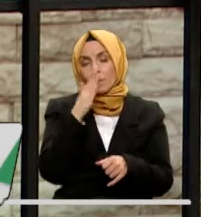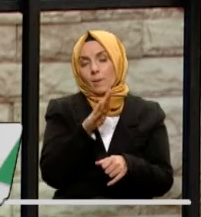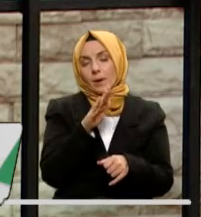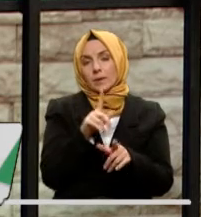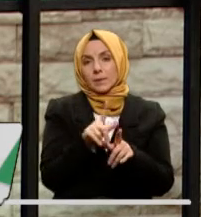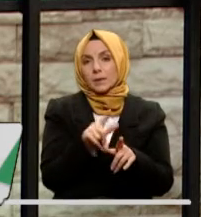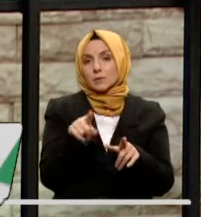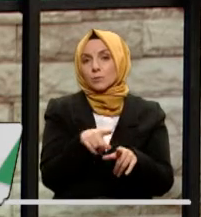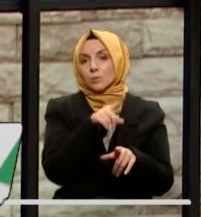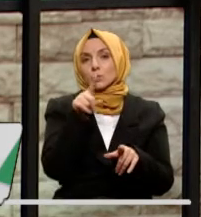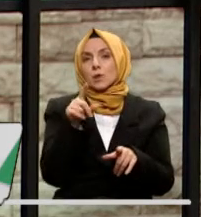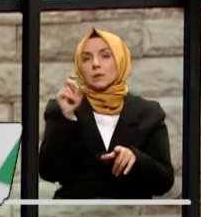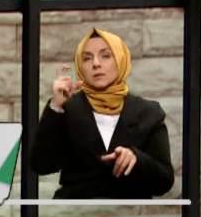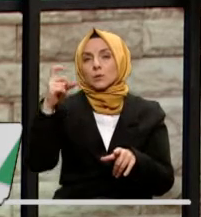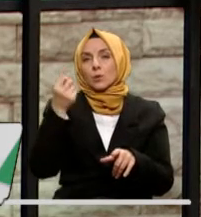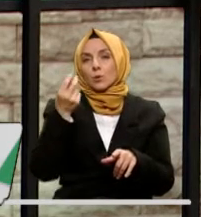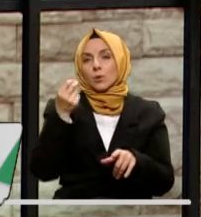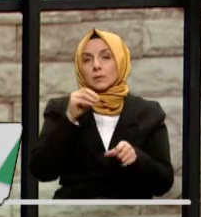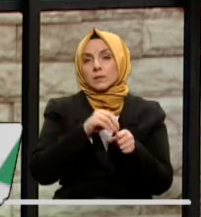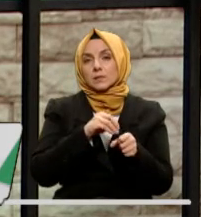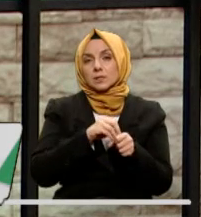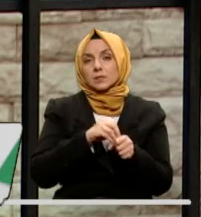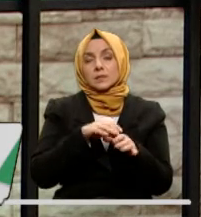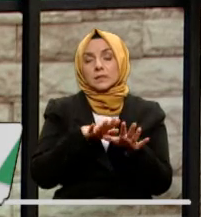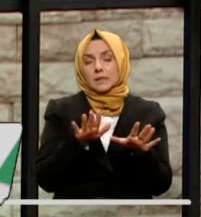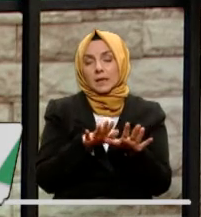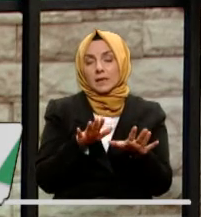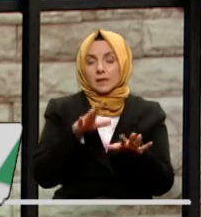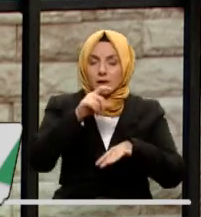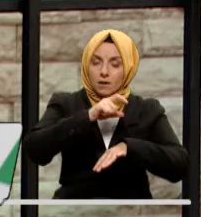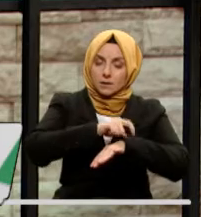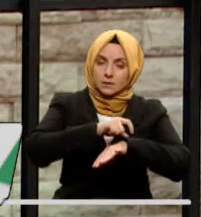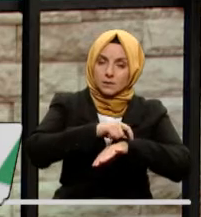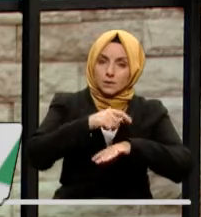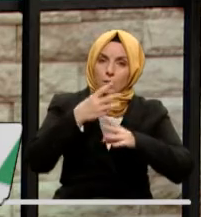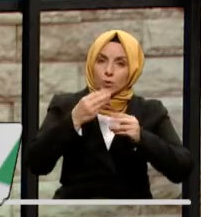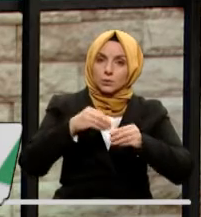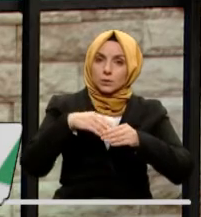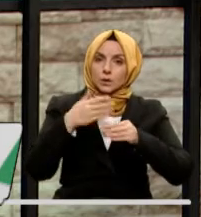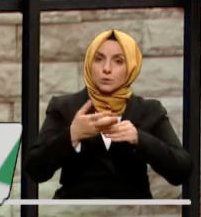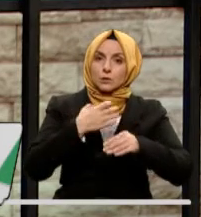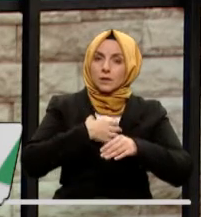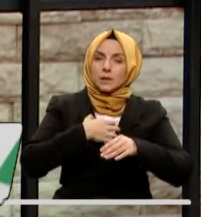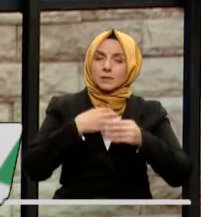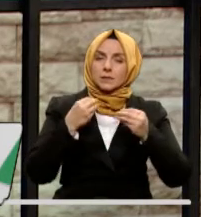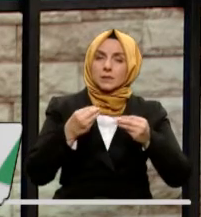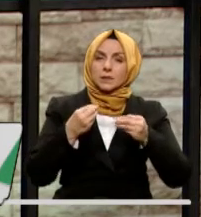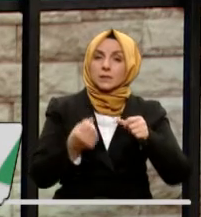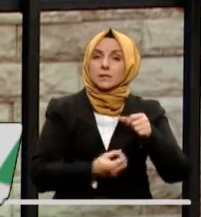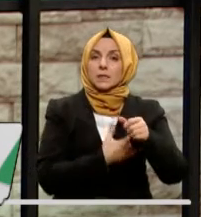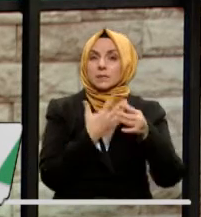bu komut için söz konusu değil hastalık geçirdikten sonra da bir kendisini hissettikten sonra